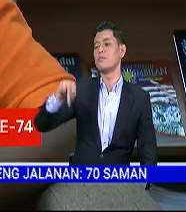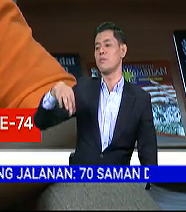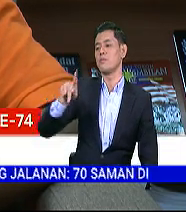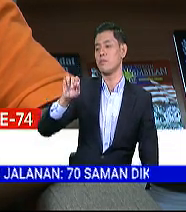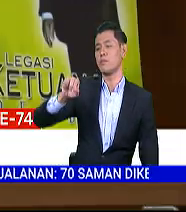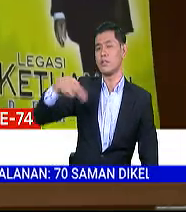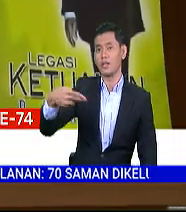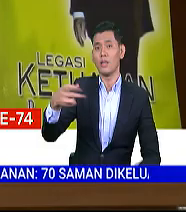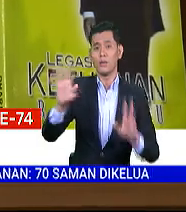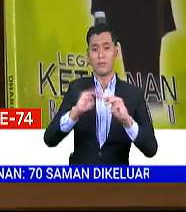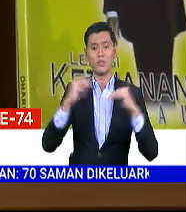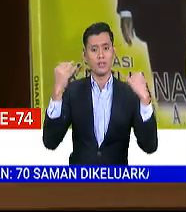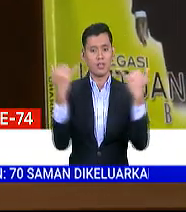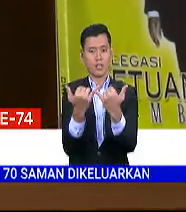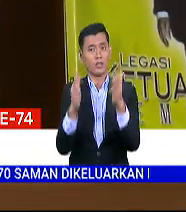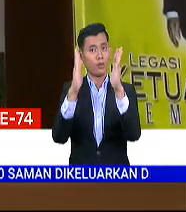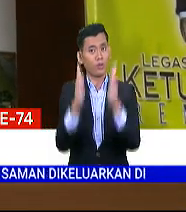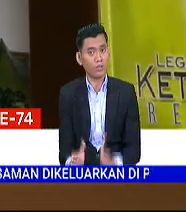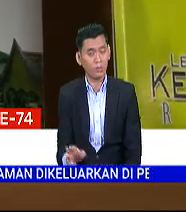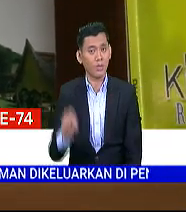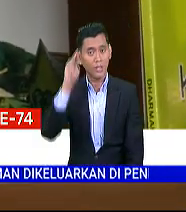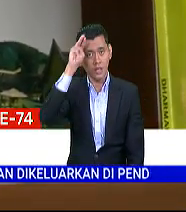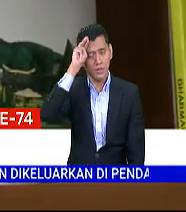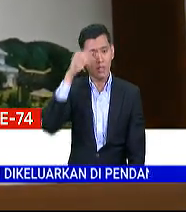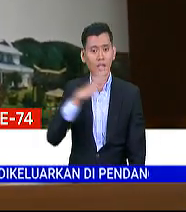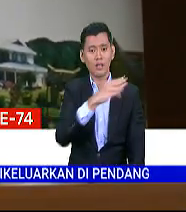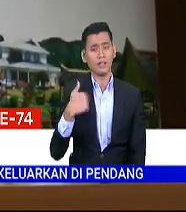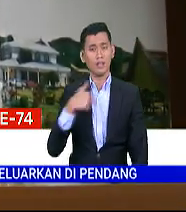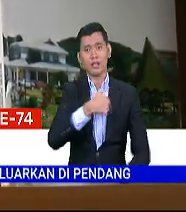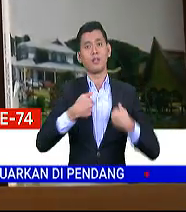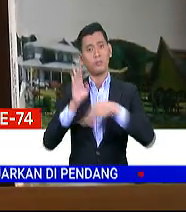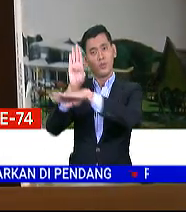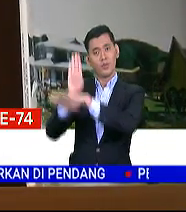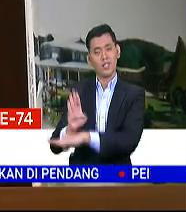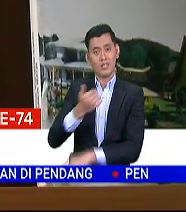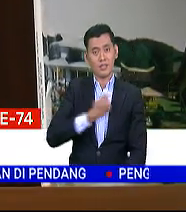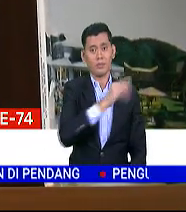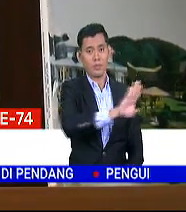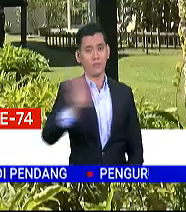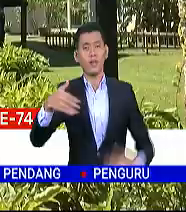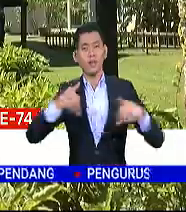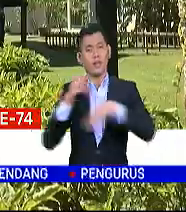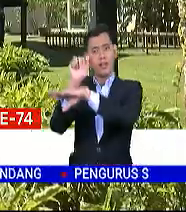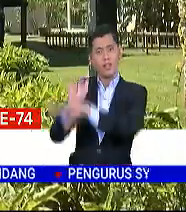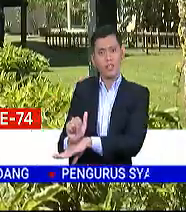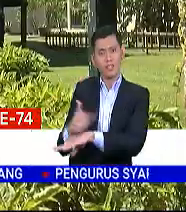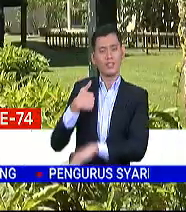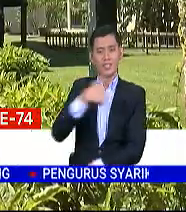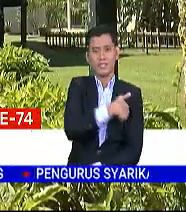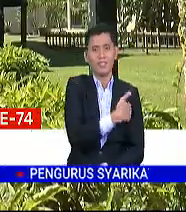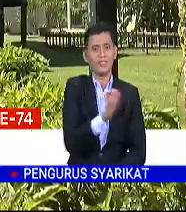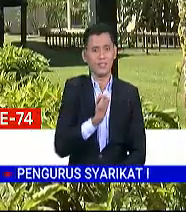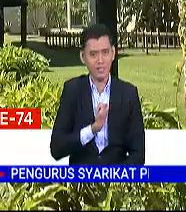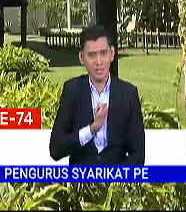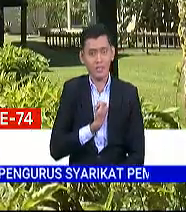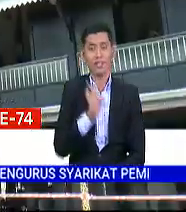masyarakat yang berlatar belakangkan orang Melayu. Jadi kita cakap Melayu, kita ada budaya kita. Kita ada adat kita. Kita ada resap kita. Dari segi